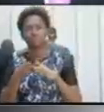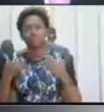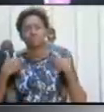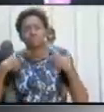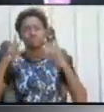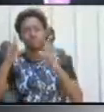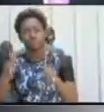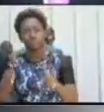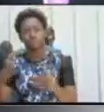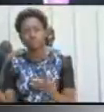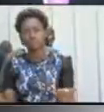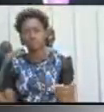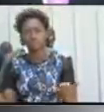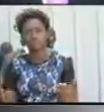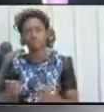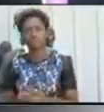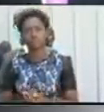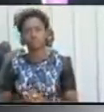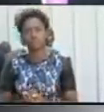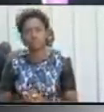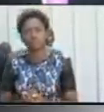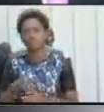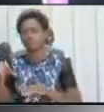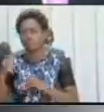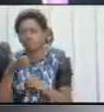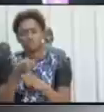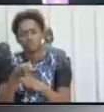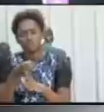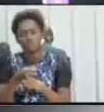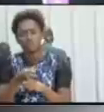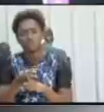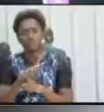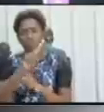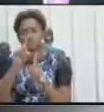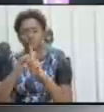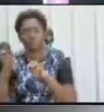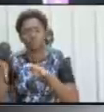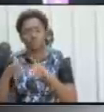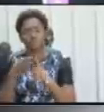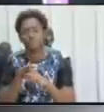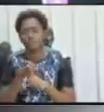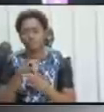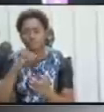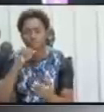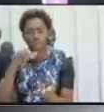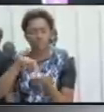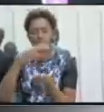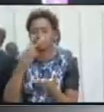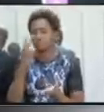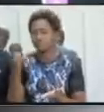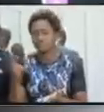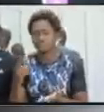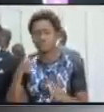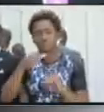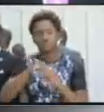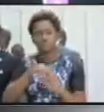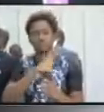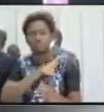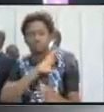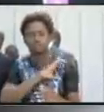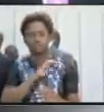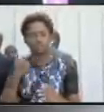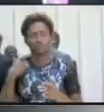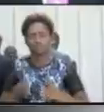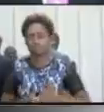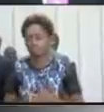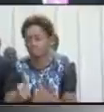des gens qui là, qui font des ordres. Mais les gens qui font des ordres, ils n'ont pas quand ils regardent. Par exemple, dans la police, il y a l'inspection générale.